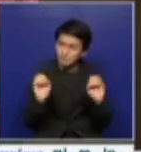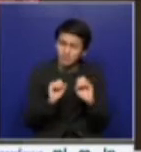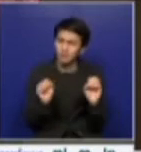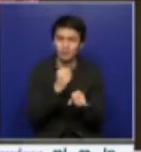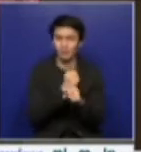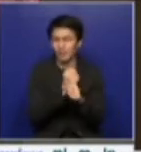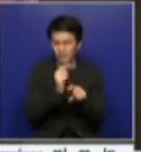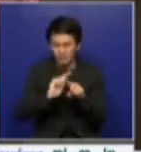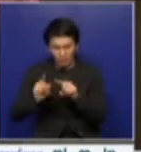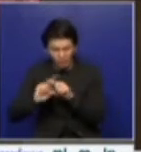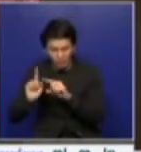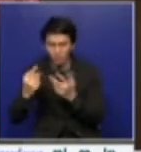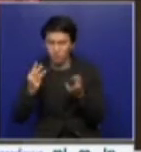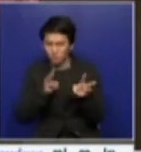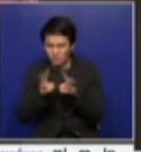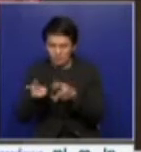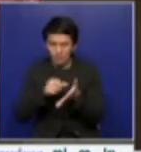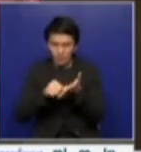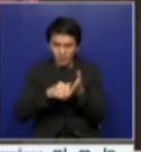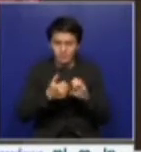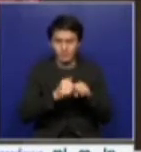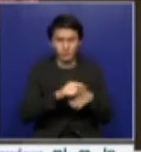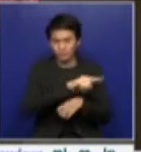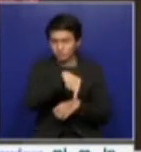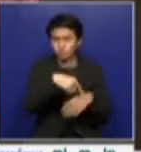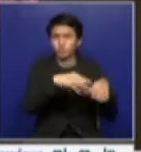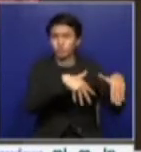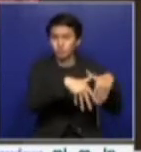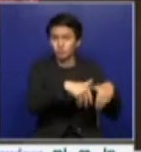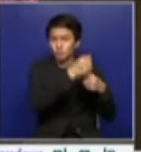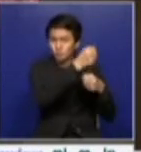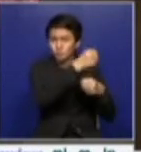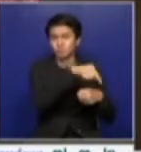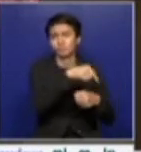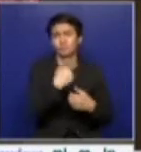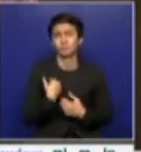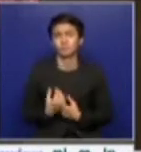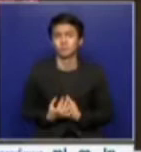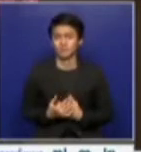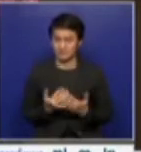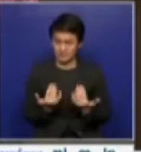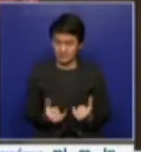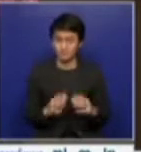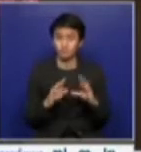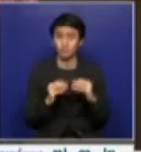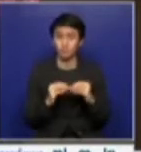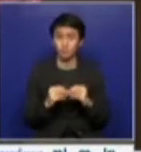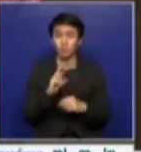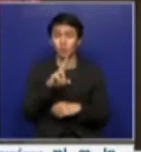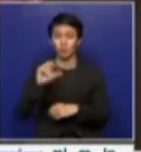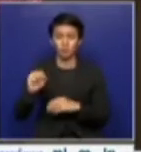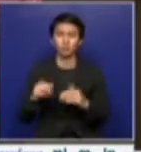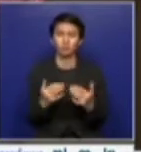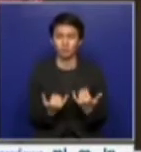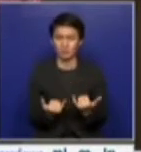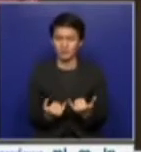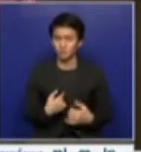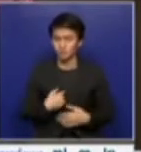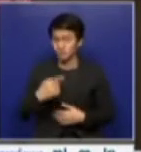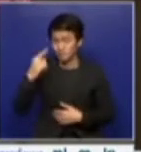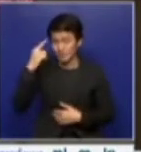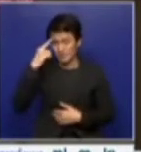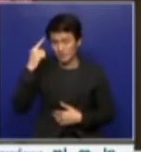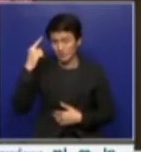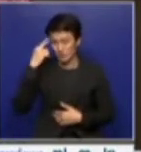แสดงออกให้เห็นถึงการแก้ปัญหาแต่อย่างใดเพราะฉะนั้นการประชุมรัฐสภาในวันนี้ครับผมหวังว่าจะไม่